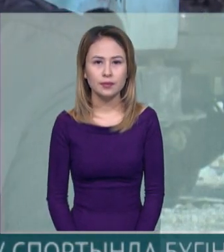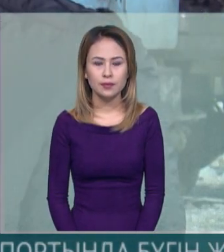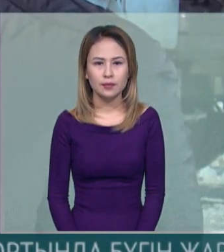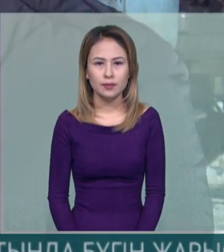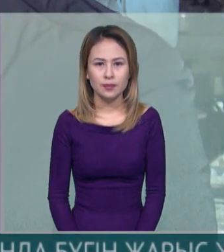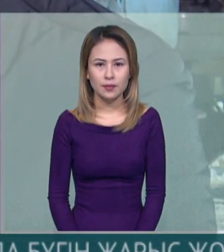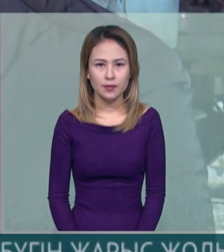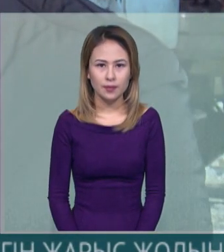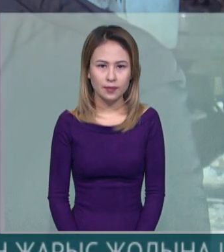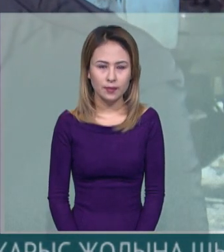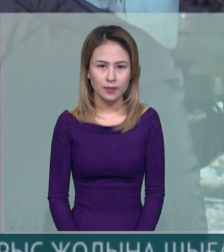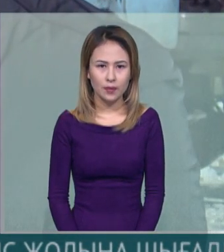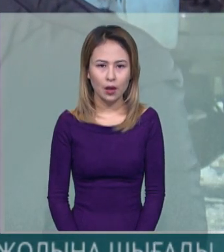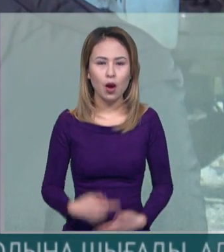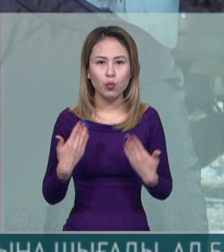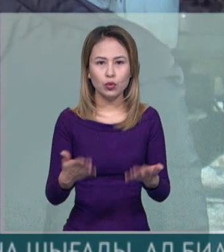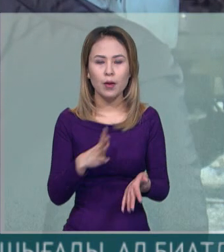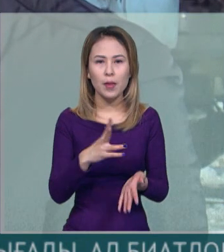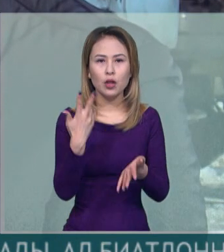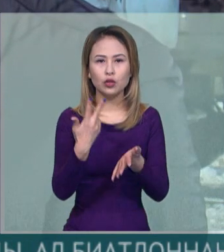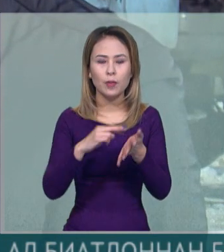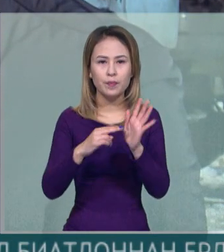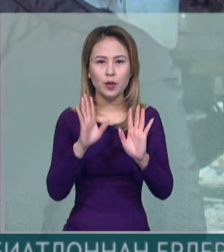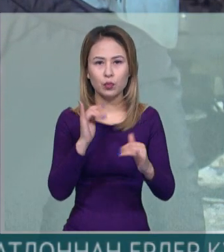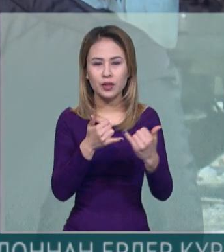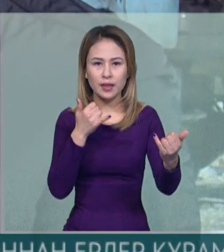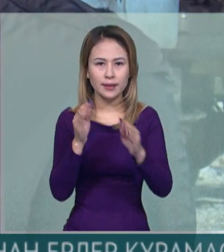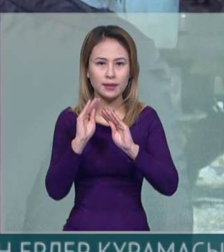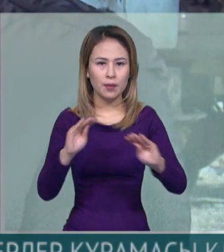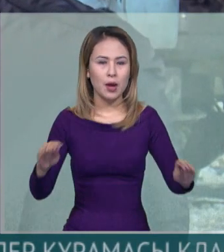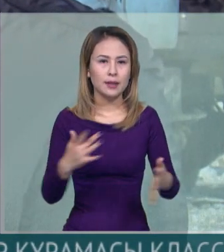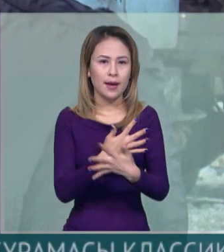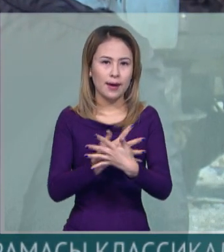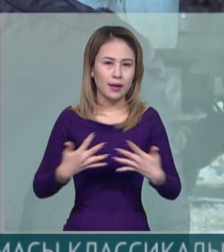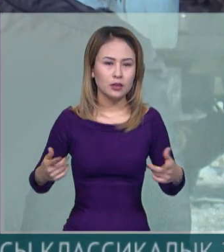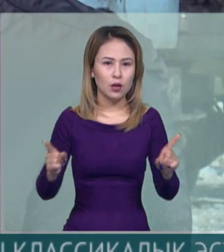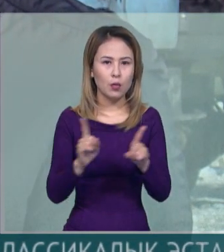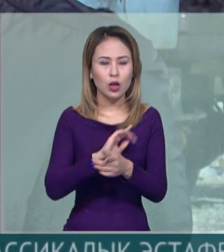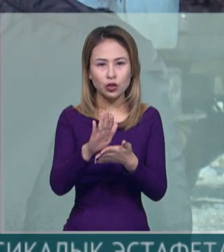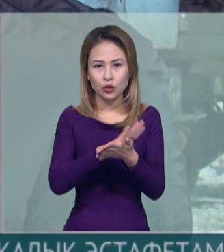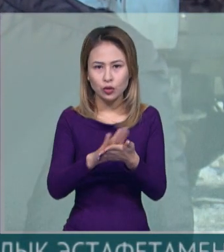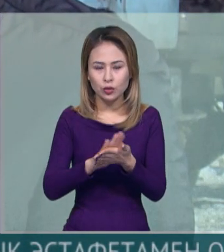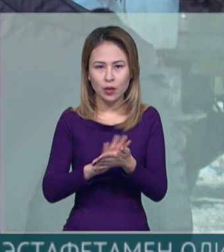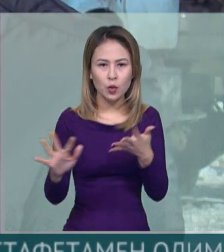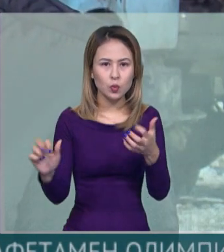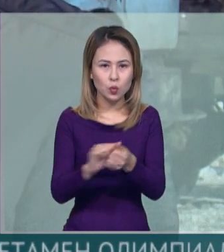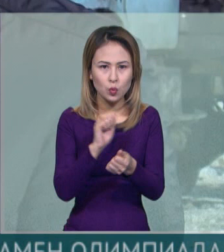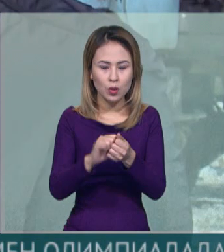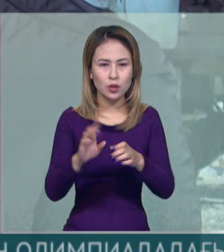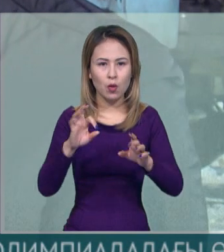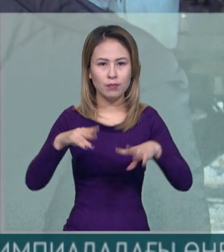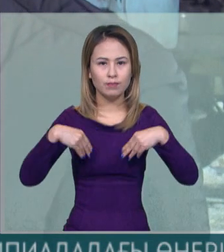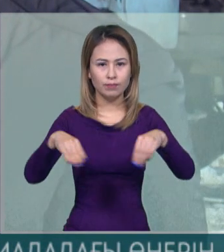Планируется поставить 3 линии, значит. Мұнда 3 желі іске қосылады. Яғни Артемия Салина жәндігін жуамыз, кептіреміз, тіпті